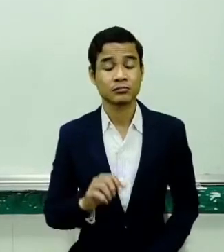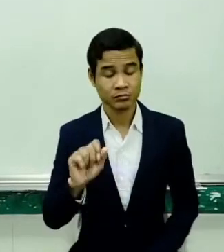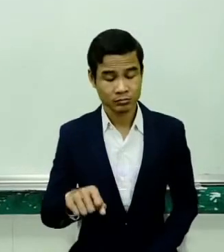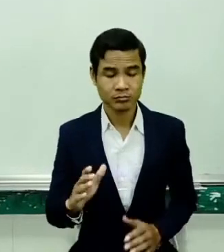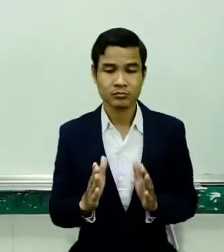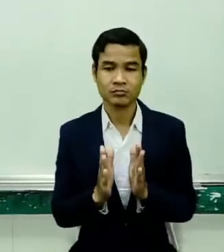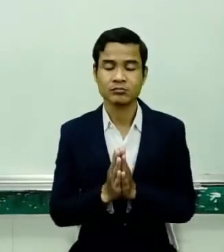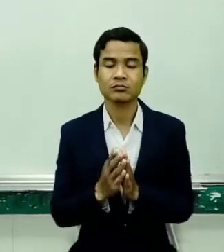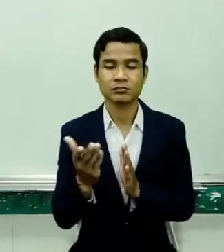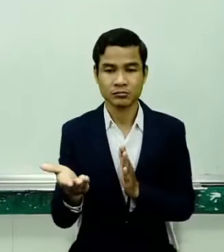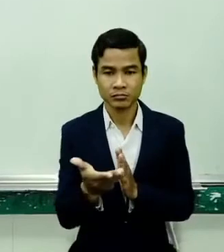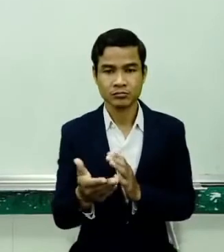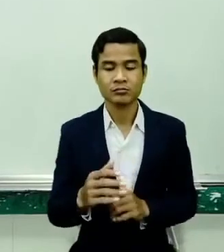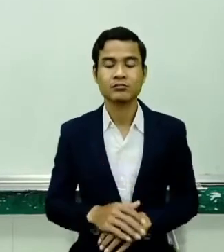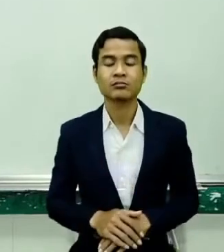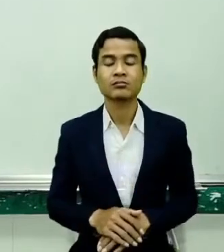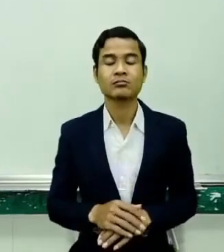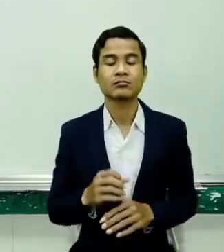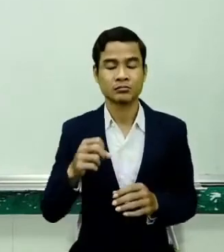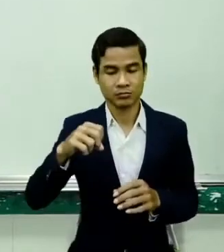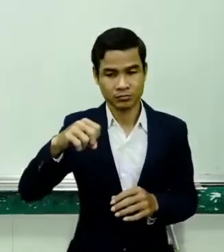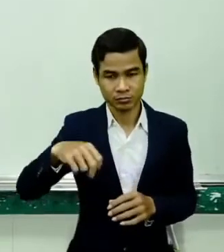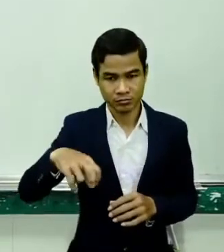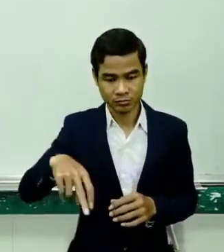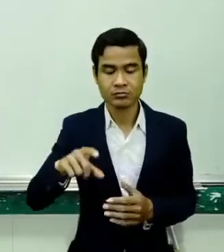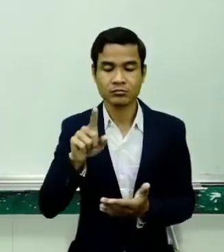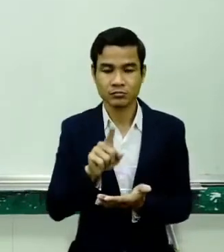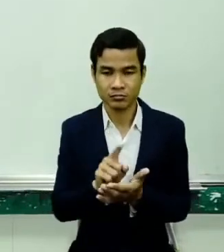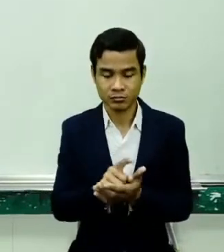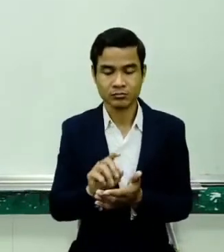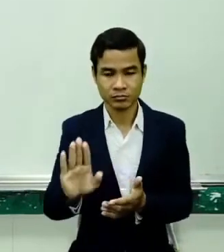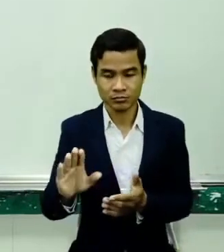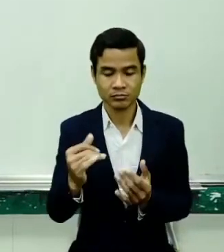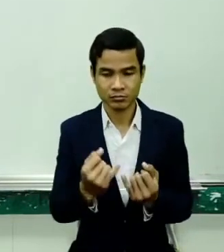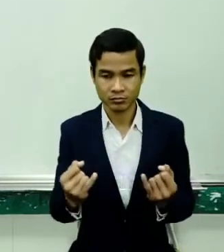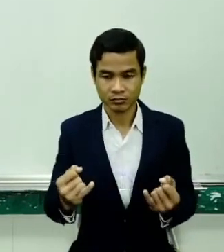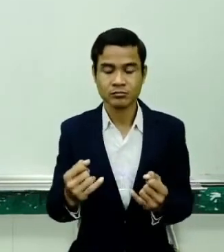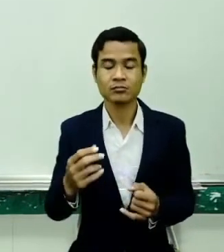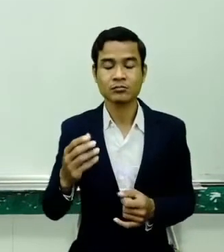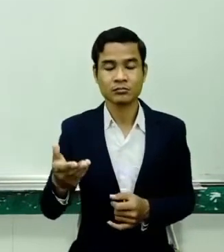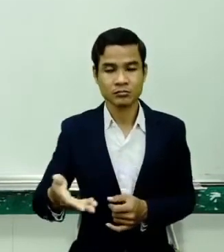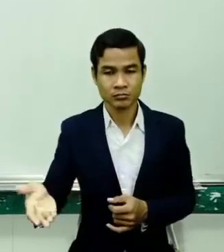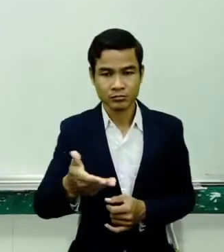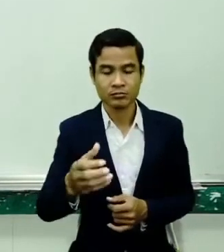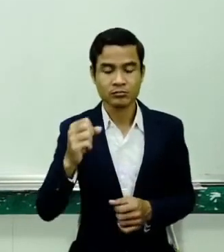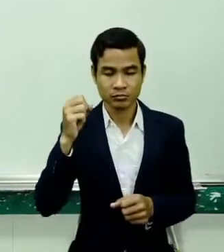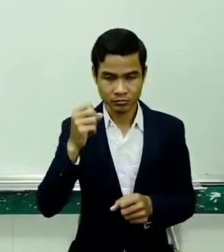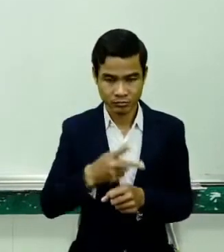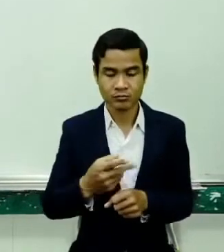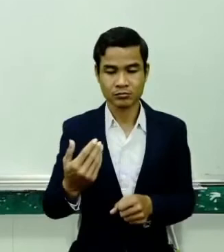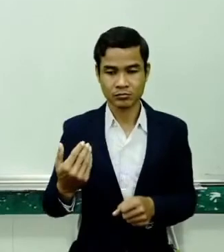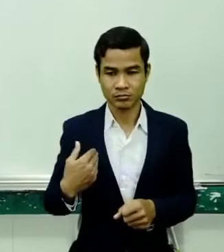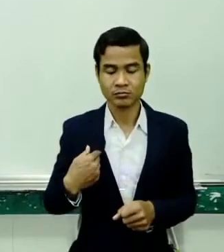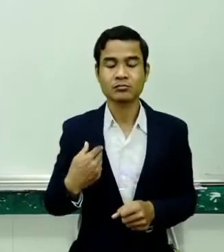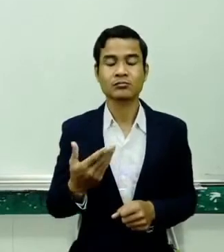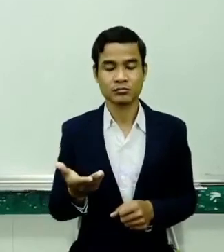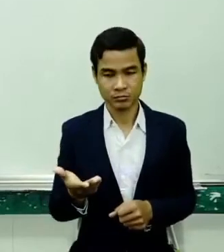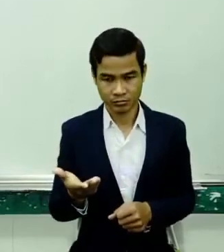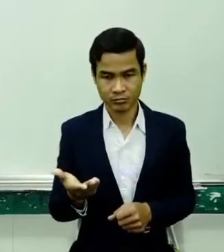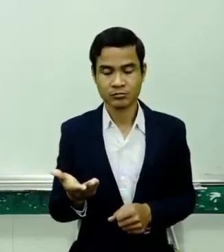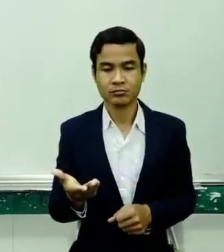Chà, con con con tiếng ọc nế Chân đầm rơi ca đò sầm khăn sầm rạp cụ má Để con tiếng ọc nế trời thầy miền á Miền đôi